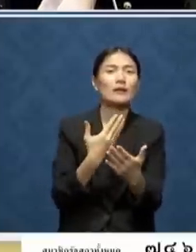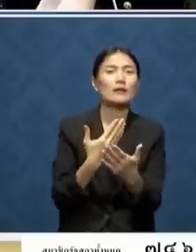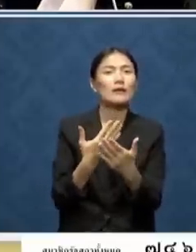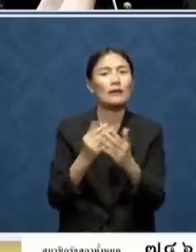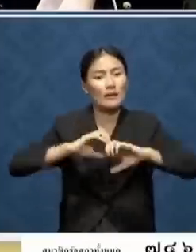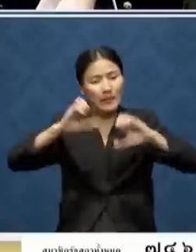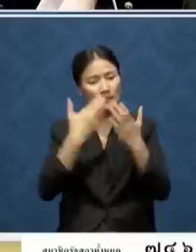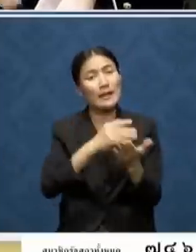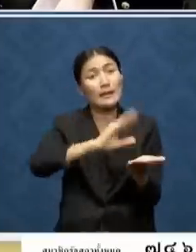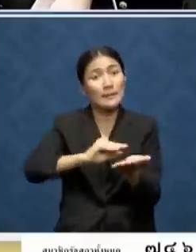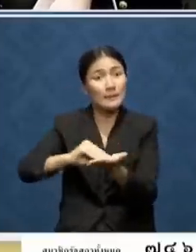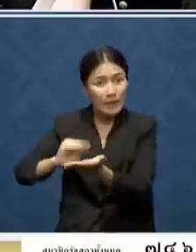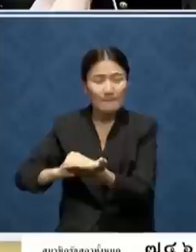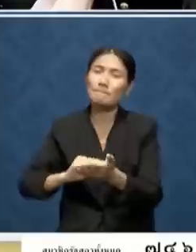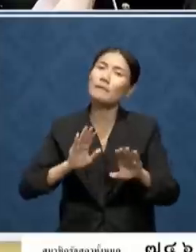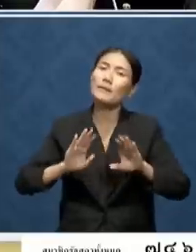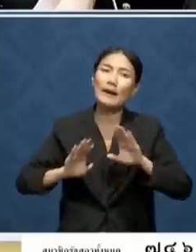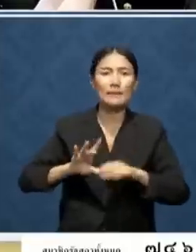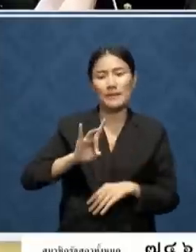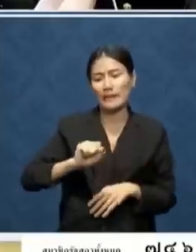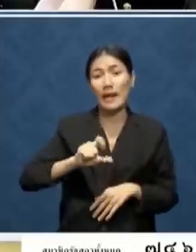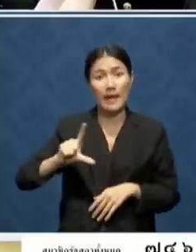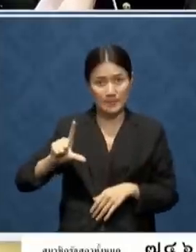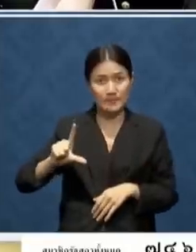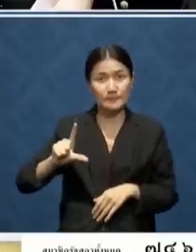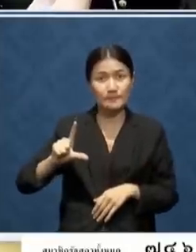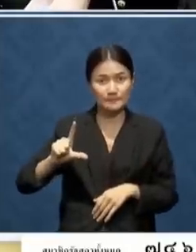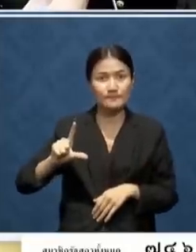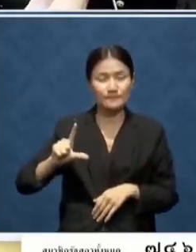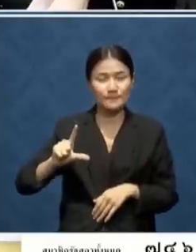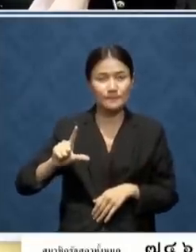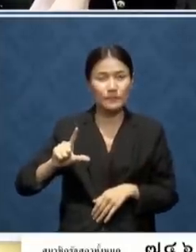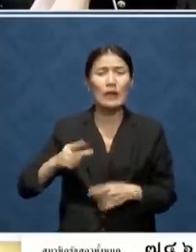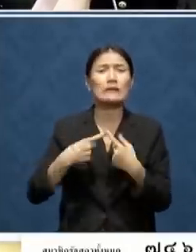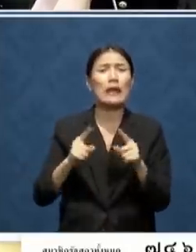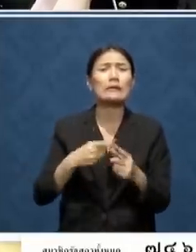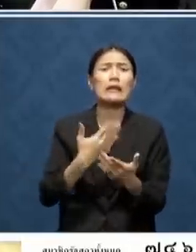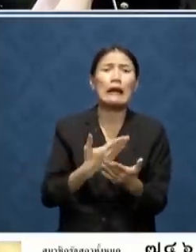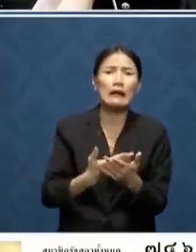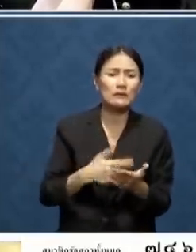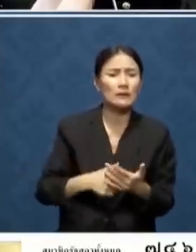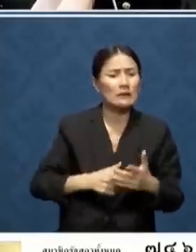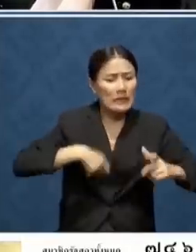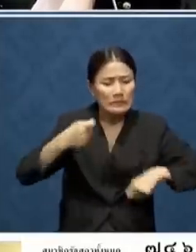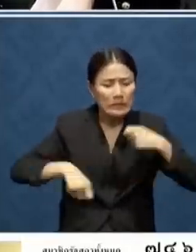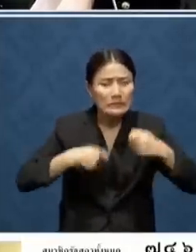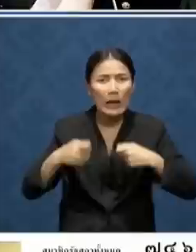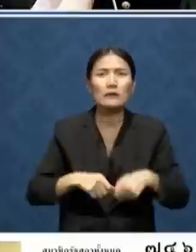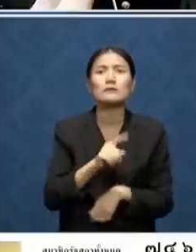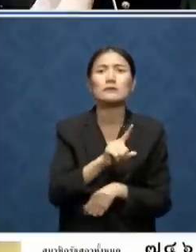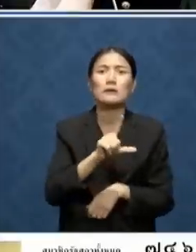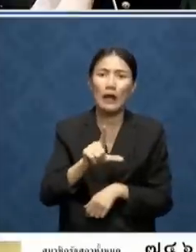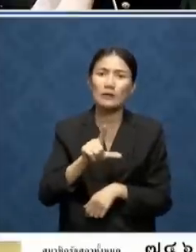ให้ให้ Maไปเลยอยู่ที่ประมาณ800,000ล้านบาทนะคะแต่ว่ารายจ่ายกดไปแล้วนะคะ 1